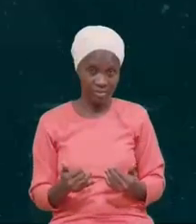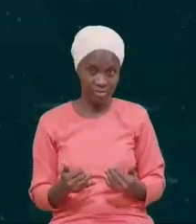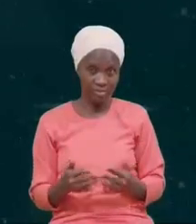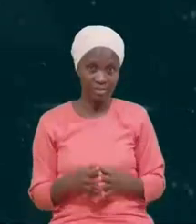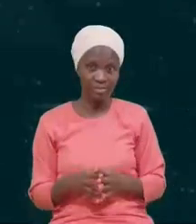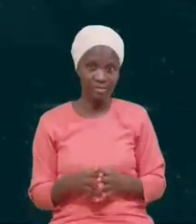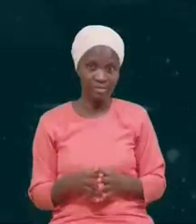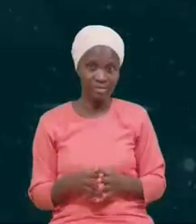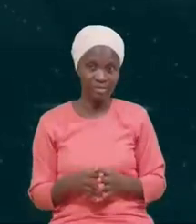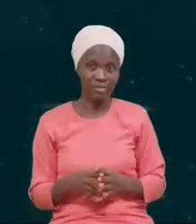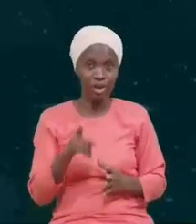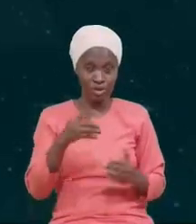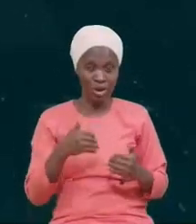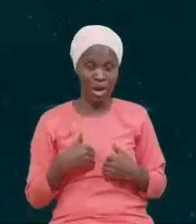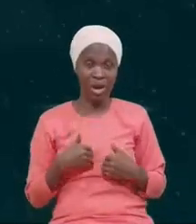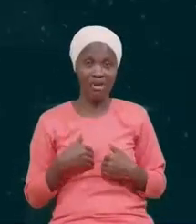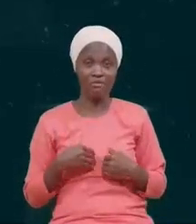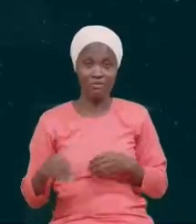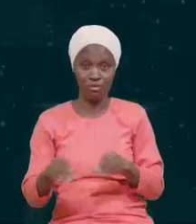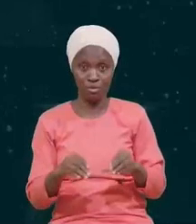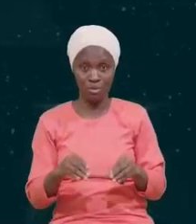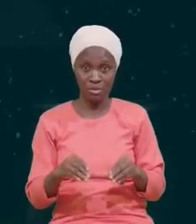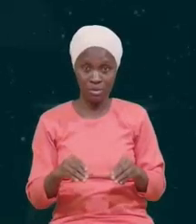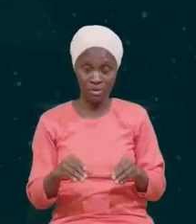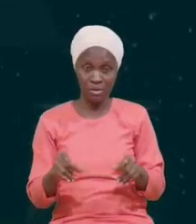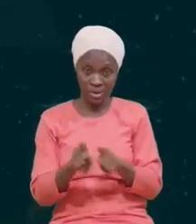vous avez donné votre vie au Seigneur après la prière du pasteur.